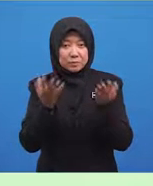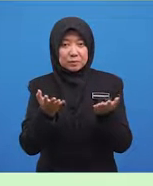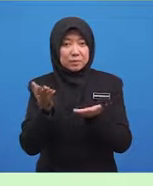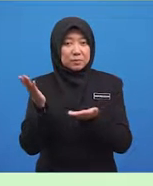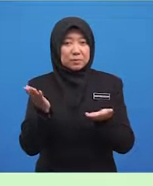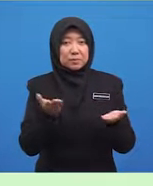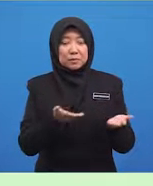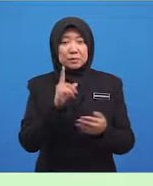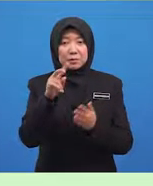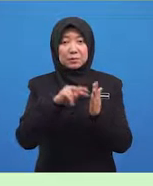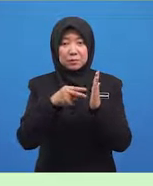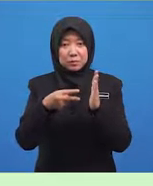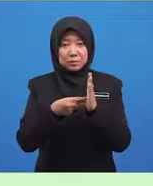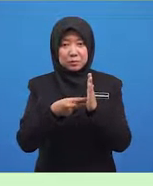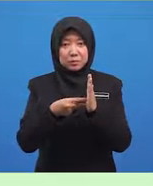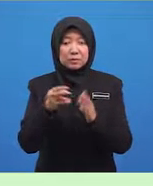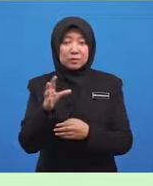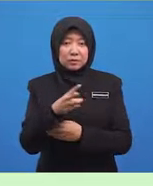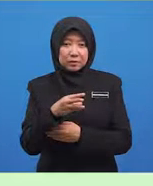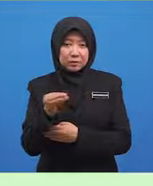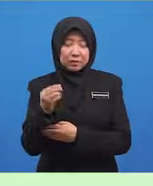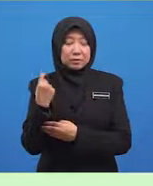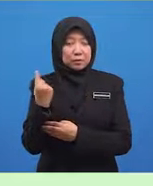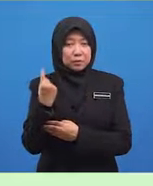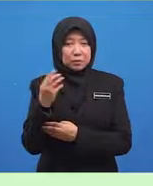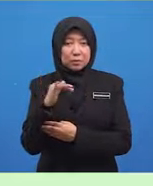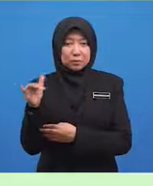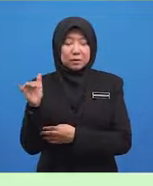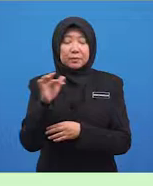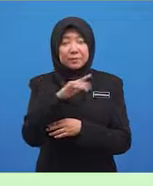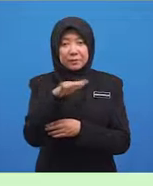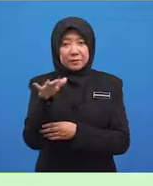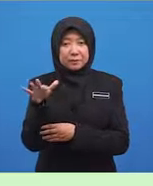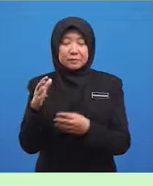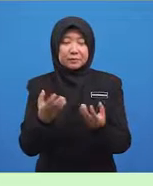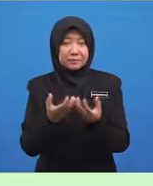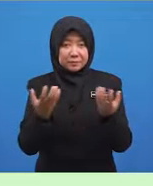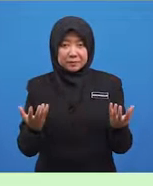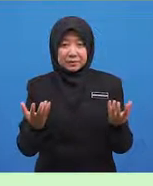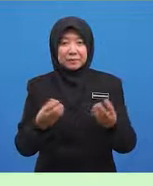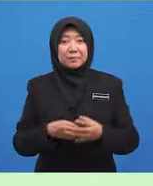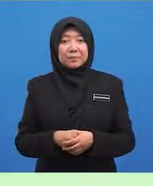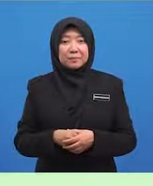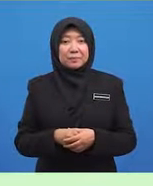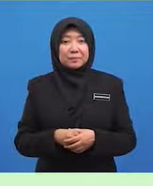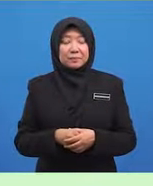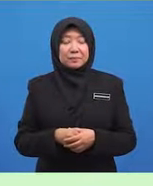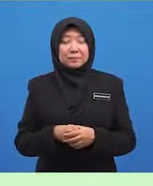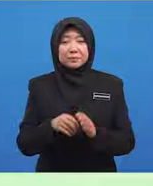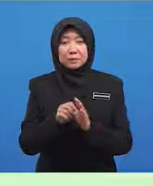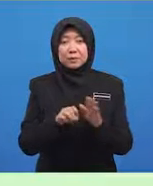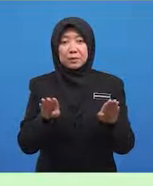membawa satu maksud dan selalunya dieja terpisah. Sebagai